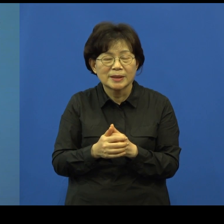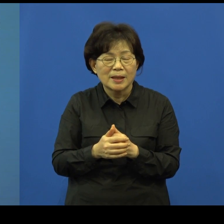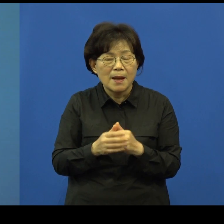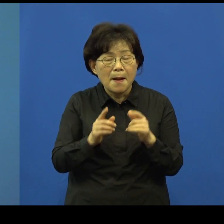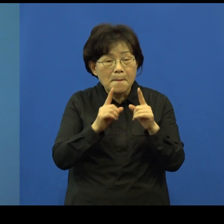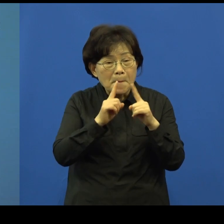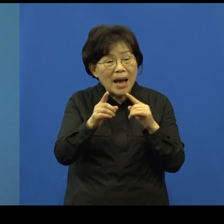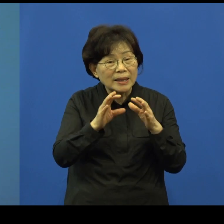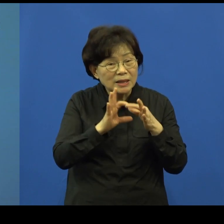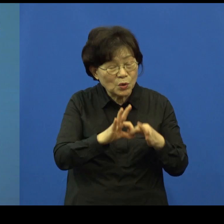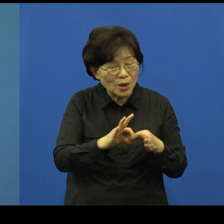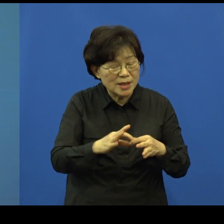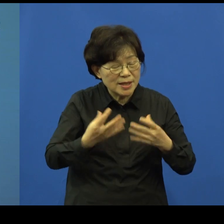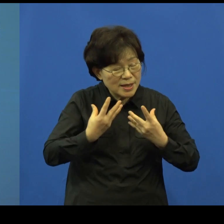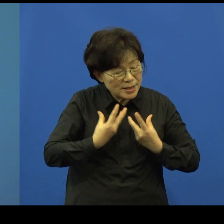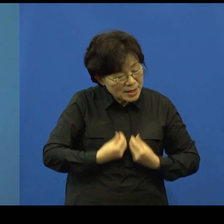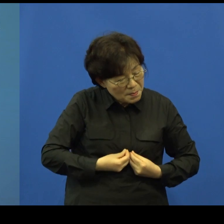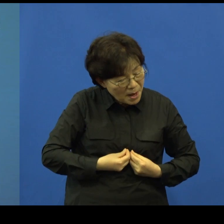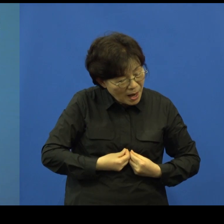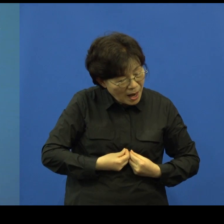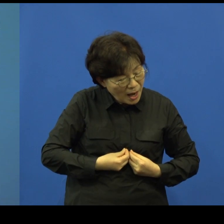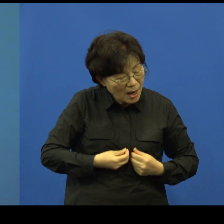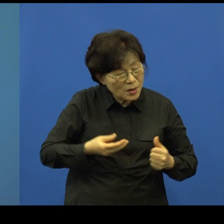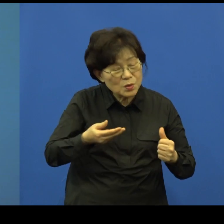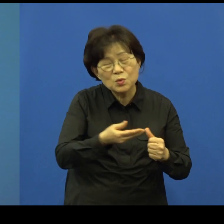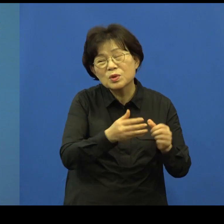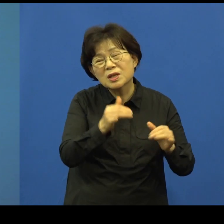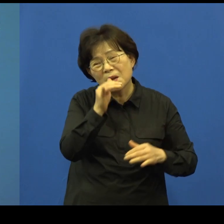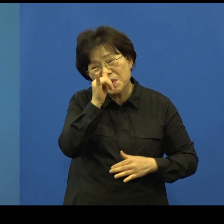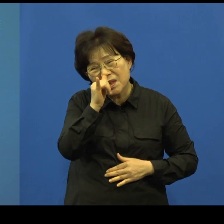하고 절망하게 만들고 낙심하게 하는.